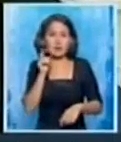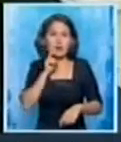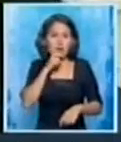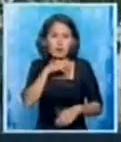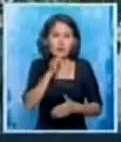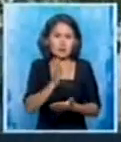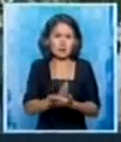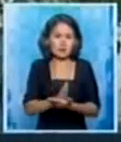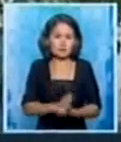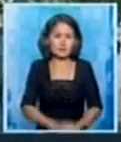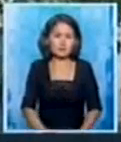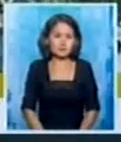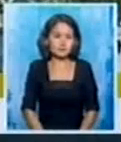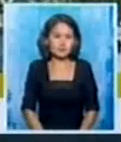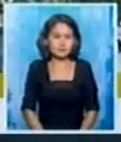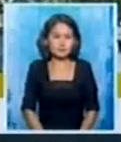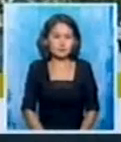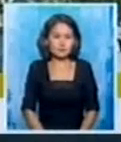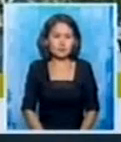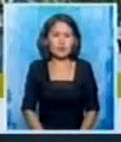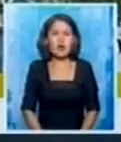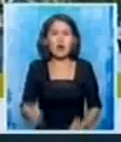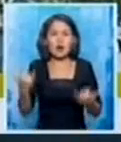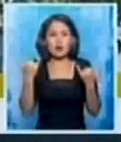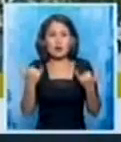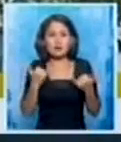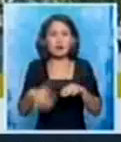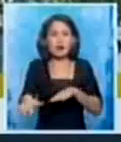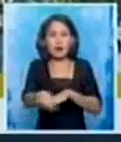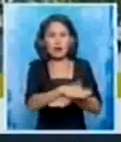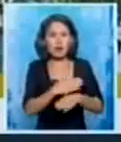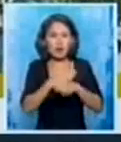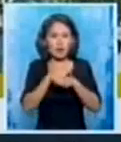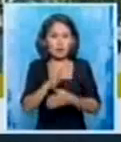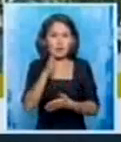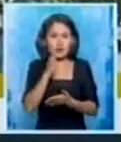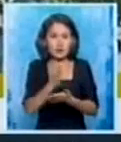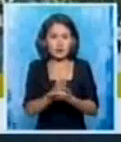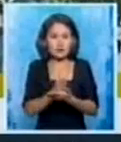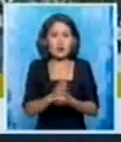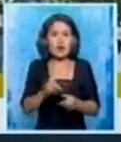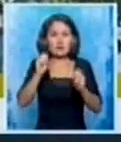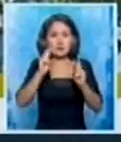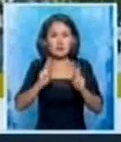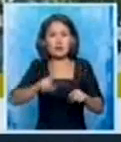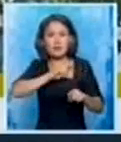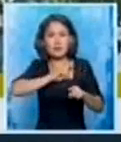құжаттарды. Халықтың уақытын үнемдеу мақсатында, жеке кәсіпкерлерге